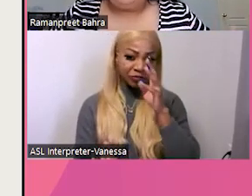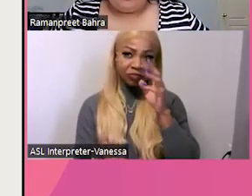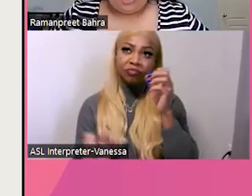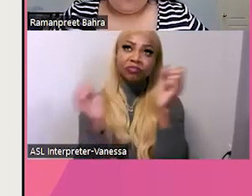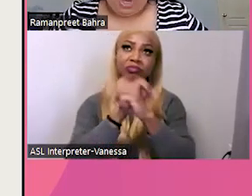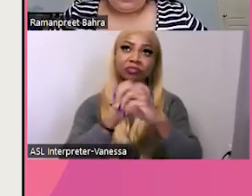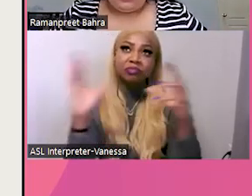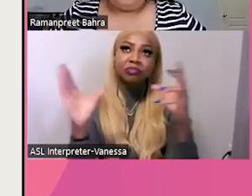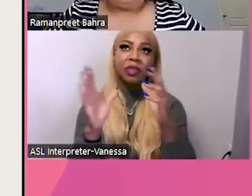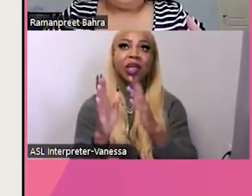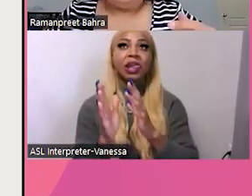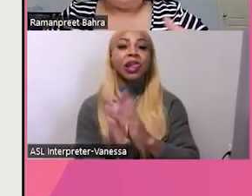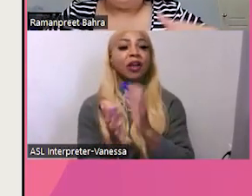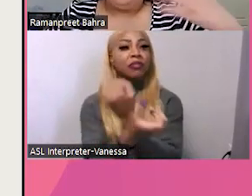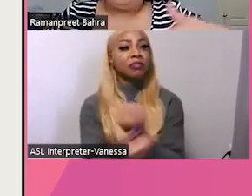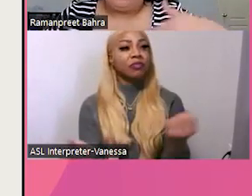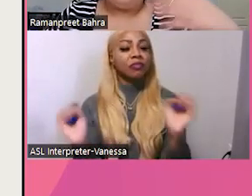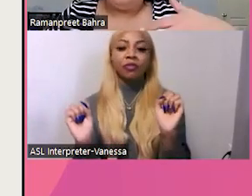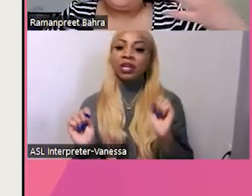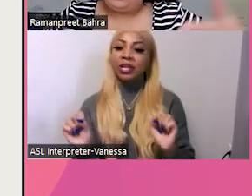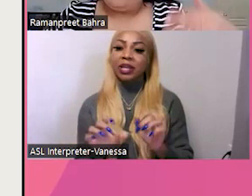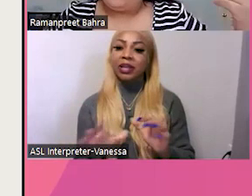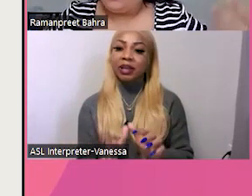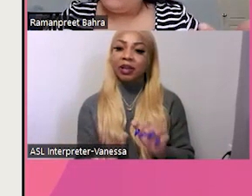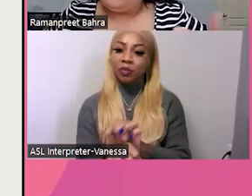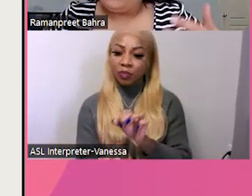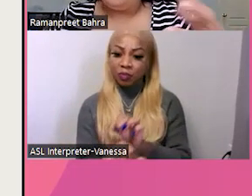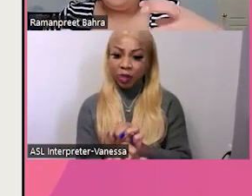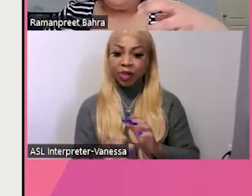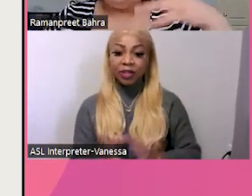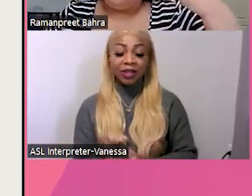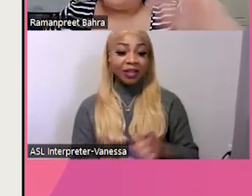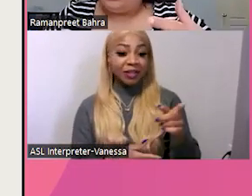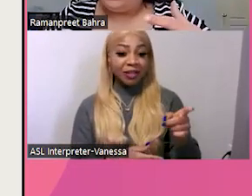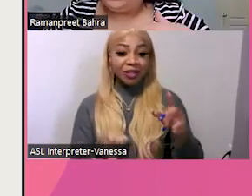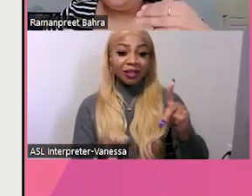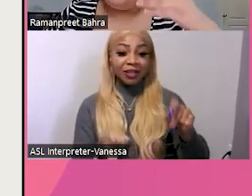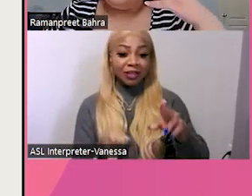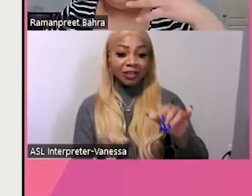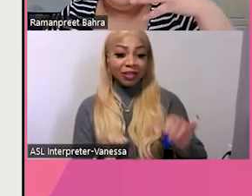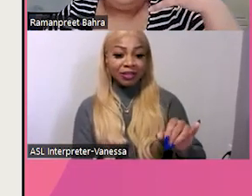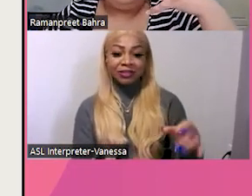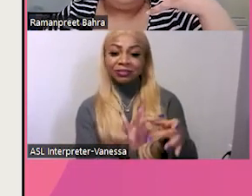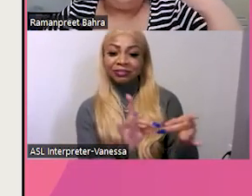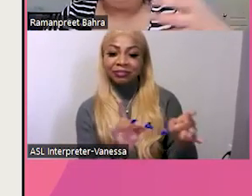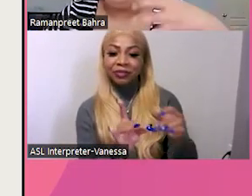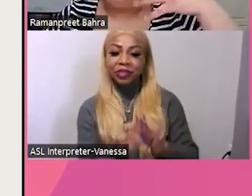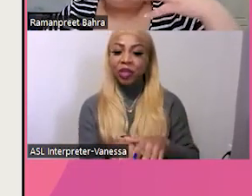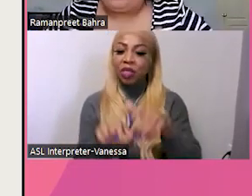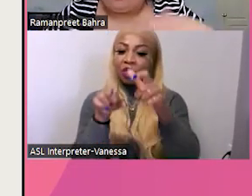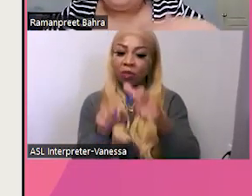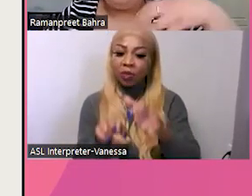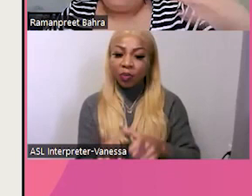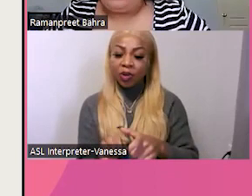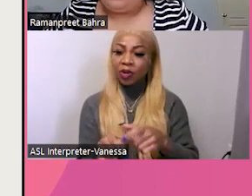elle nous invite à créer une pratique libre. Alors, comme Kelsey l'a mentionné, la